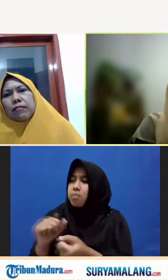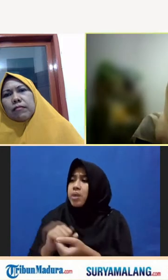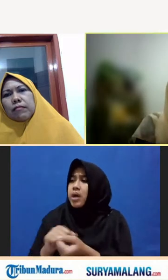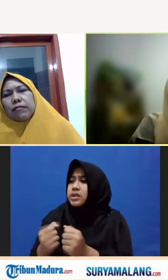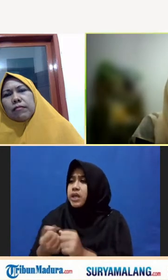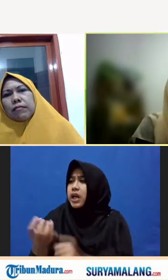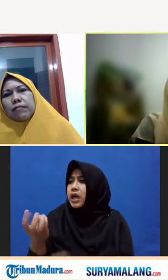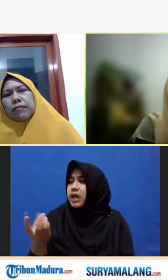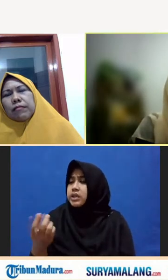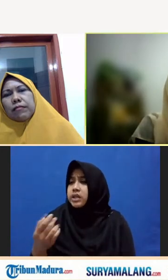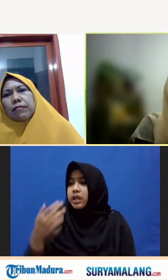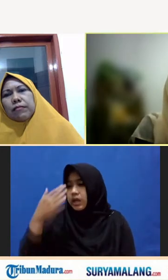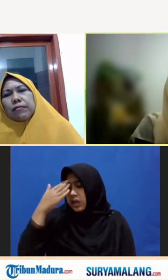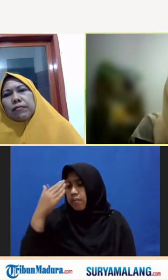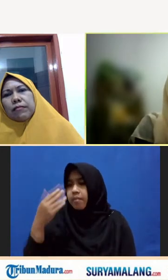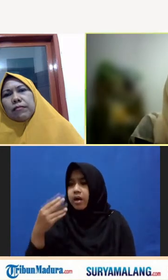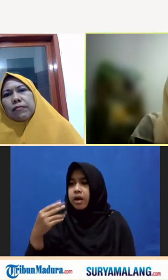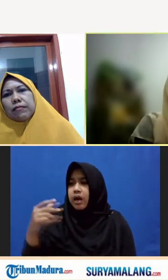besar banget?